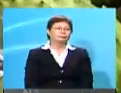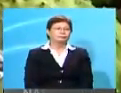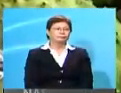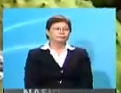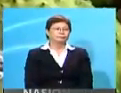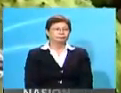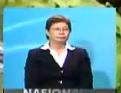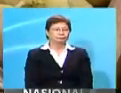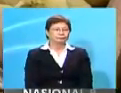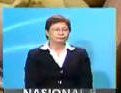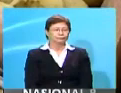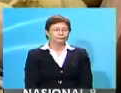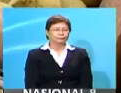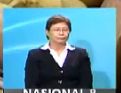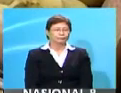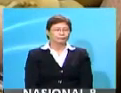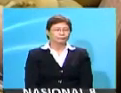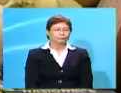Turki